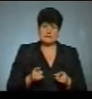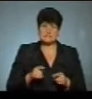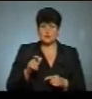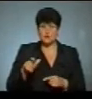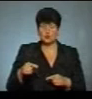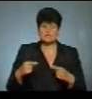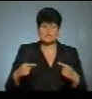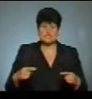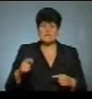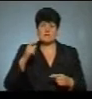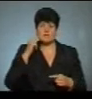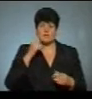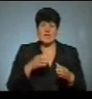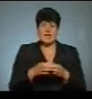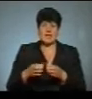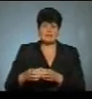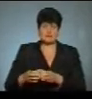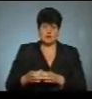люди різних вікових категорій